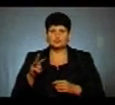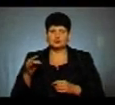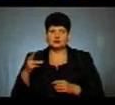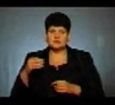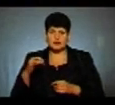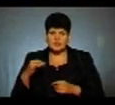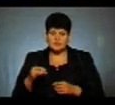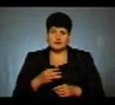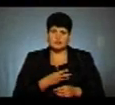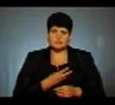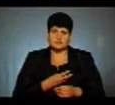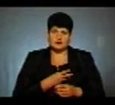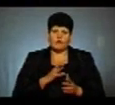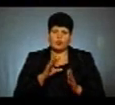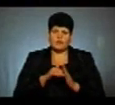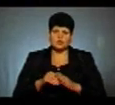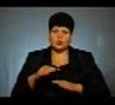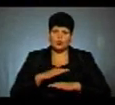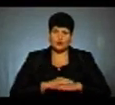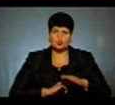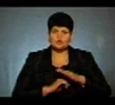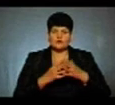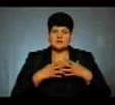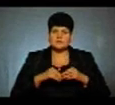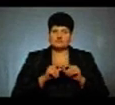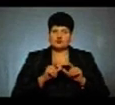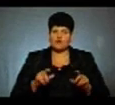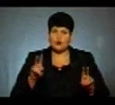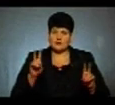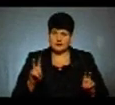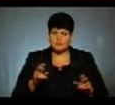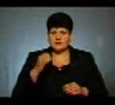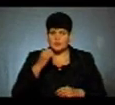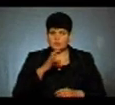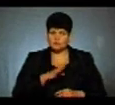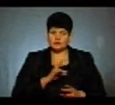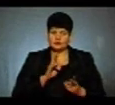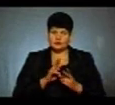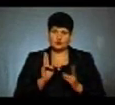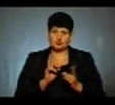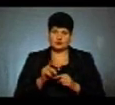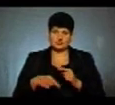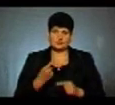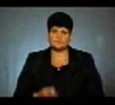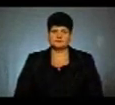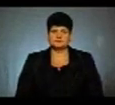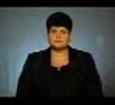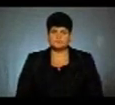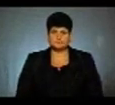ініціатор петиції про запровадження уроків основ сім'ї у школах. Я вам дякую, що були з нами. До зустрічі на телеканалі «UA Тернопіль».